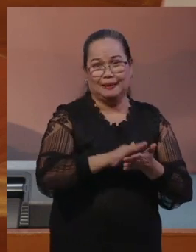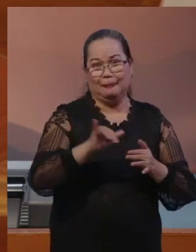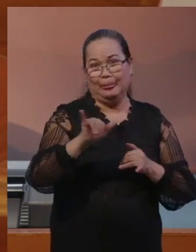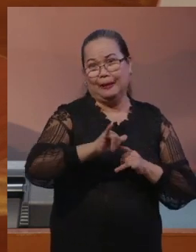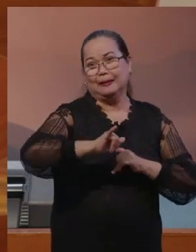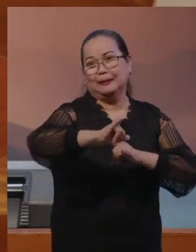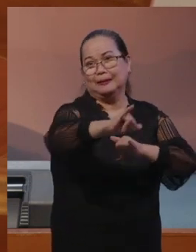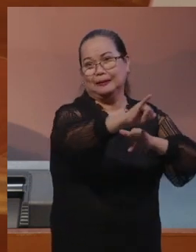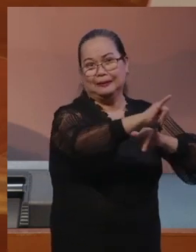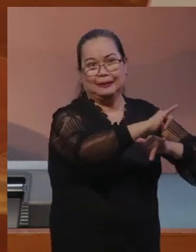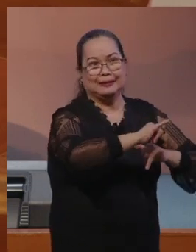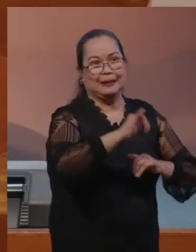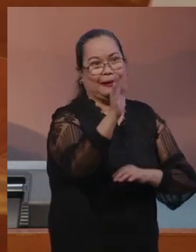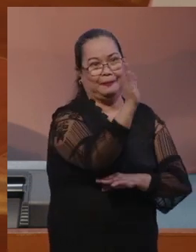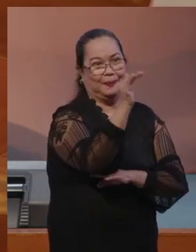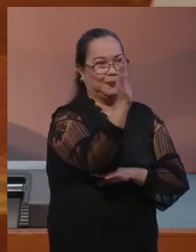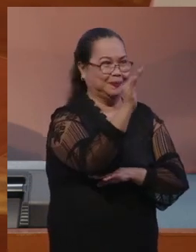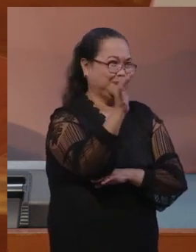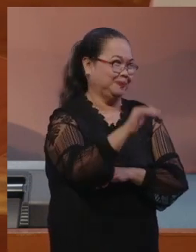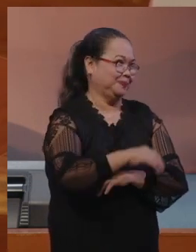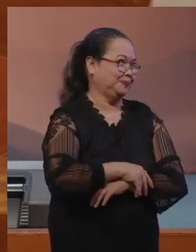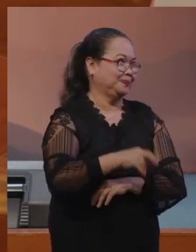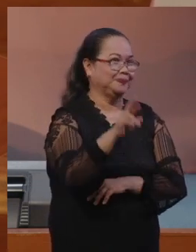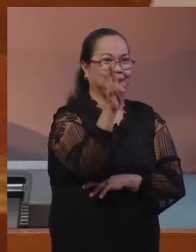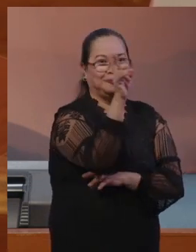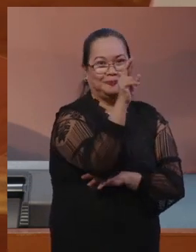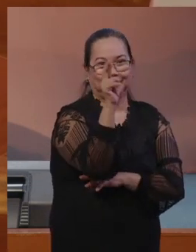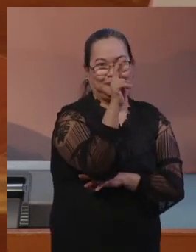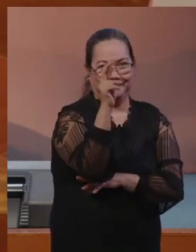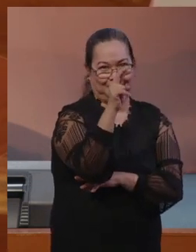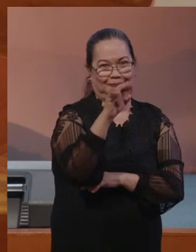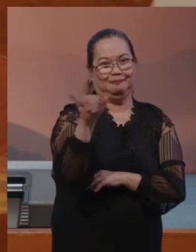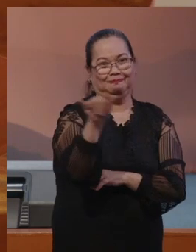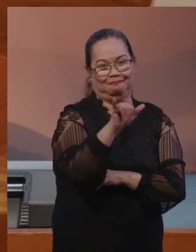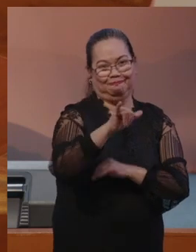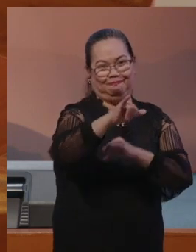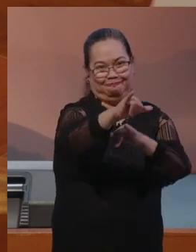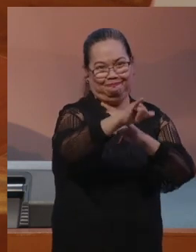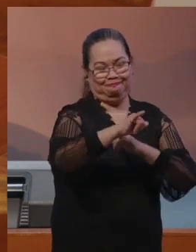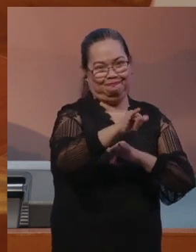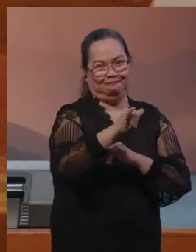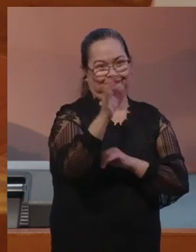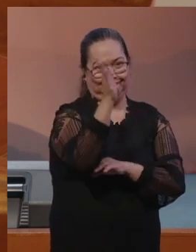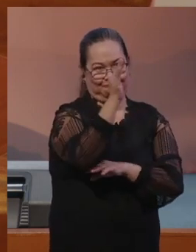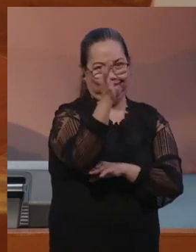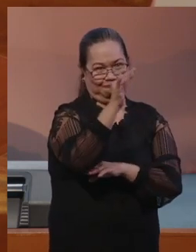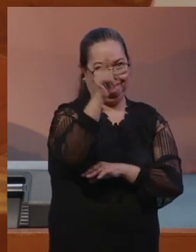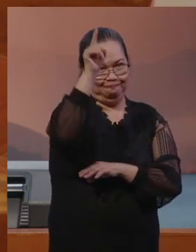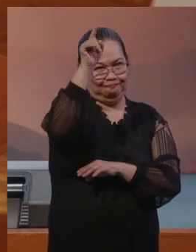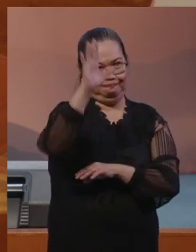Rahab. Sa mata ng Diyos, para tayong mga prostitute.